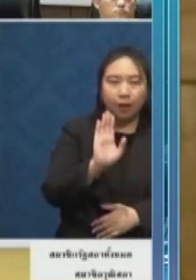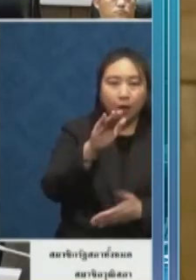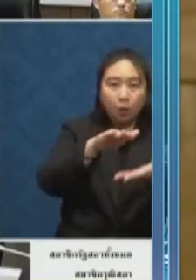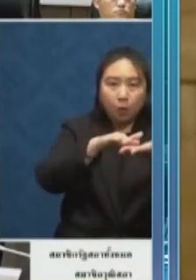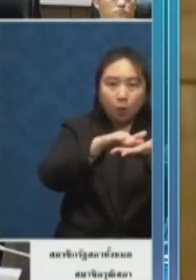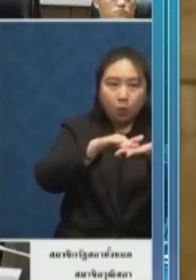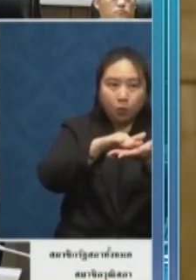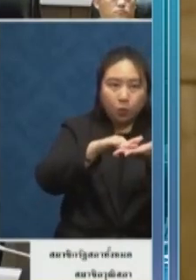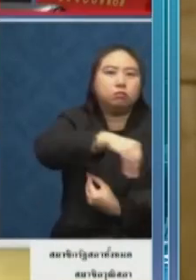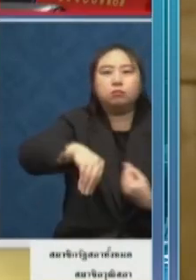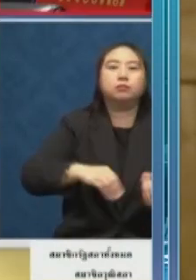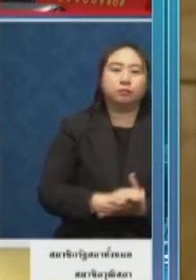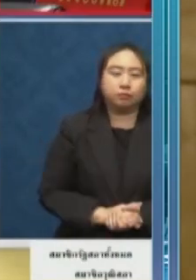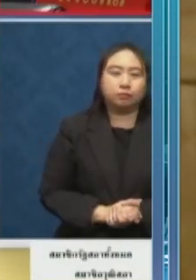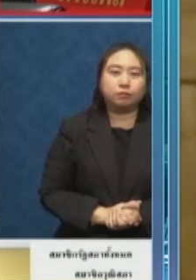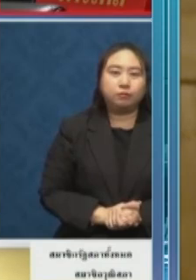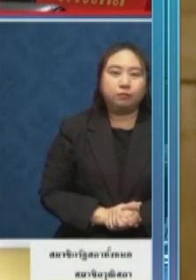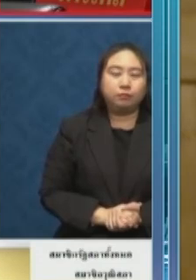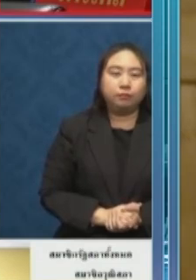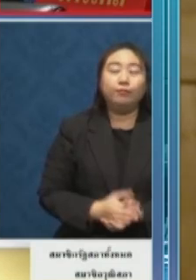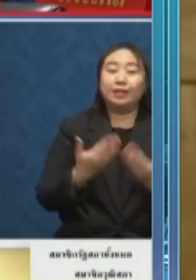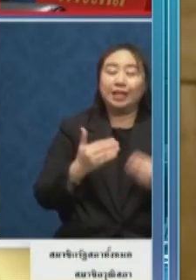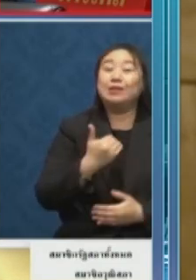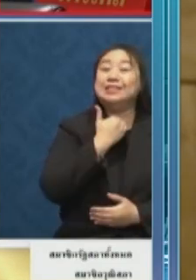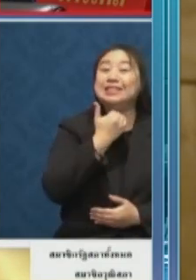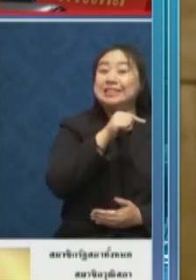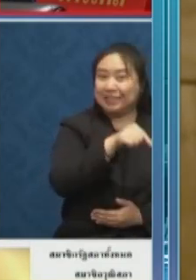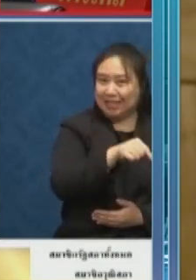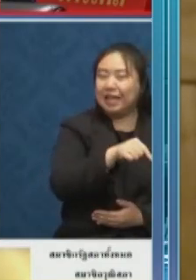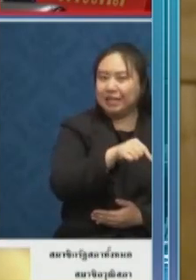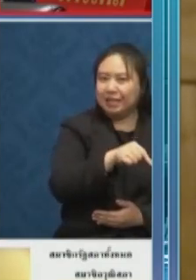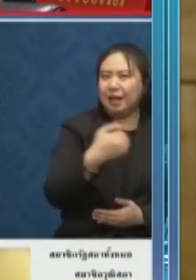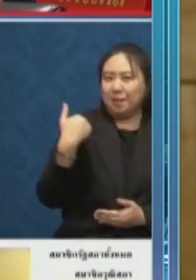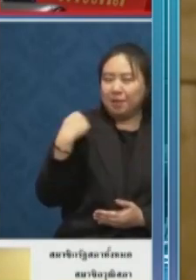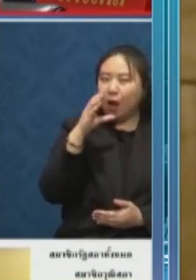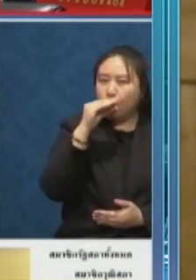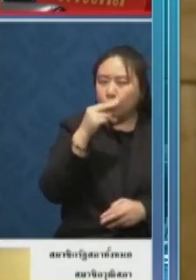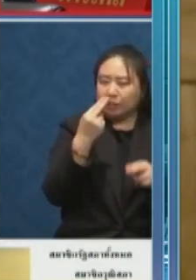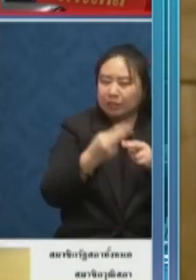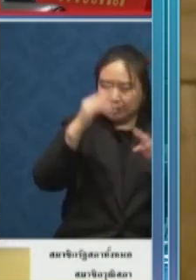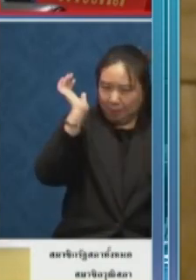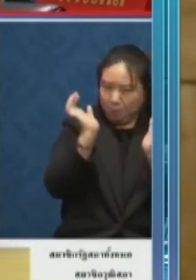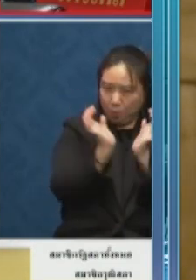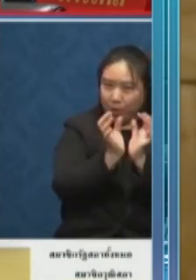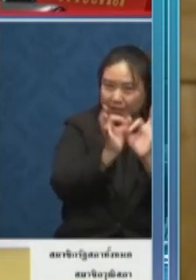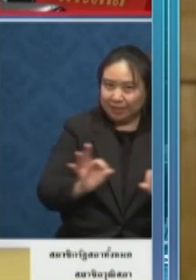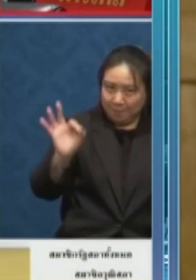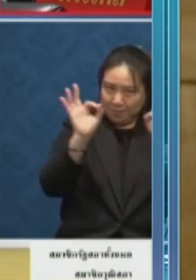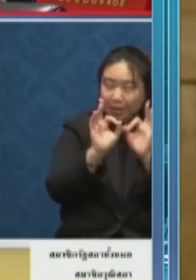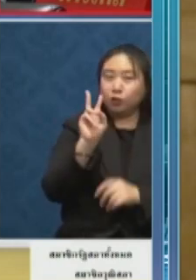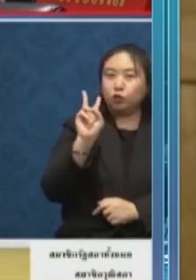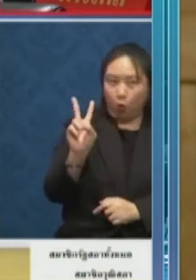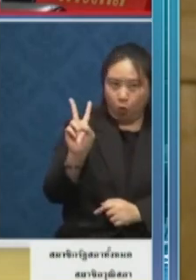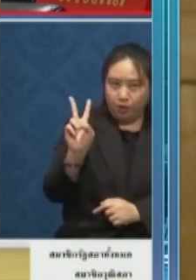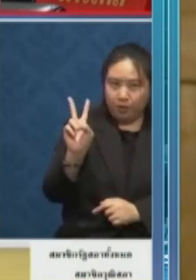เนี่ยมันไม่ถูกต้องมันก็เลยมีการระงับหมายจับก่อนหน้านี้ไปแล้วมองว่านี่คือการกลั่นแกล้งจากนั้นครับที่ประชุมเปิดโอกาสให้